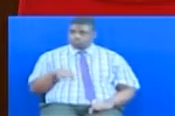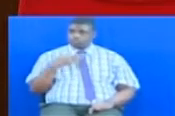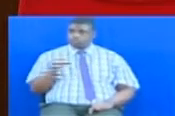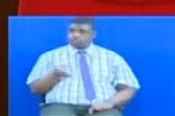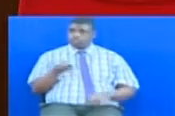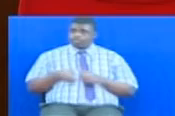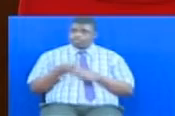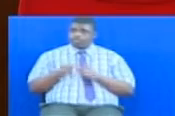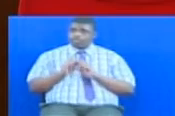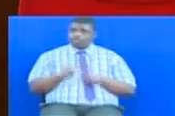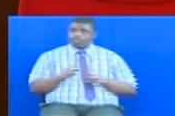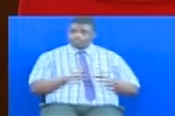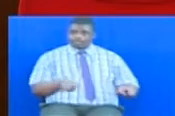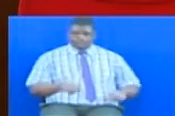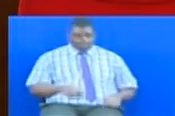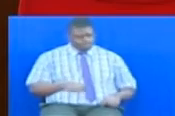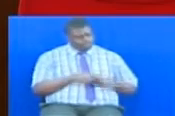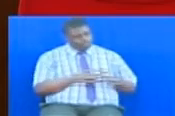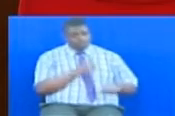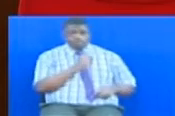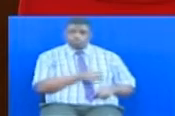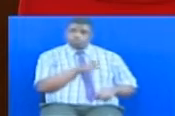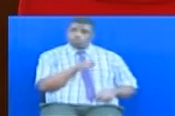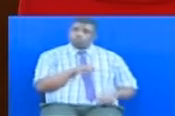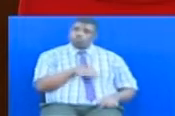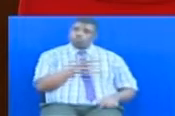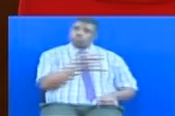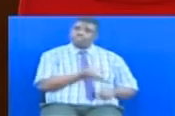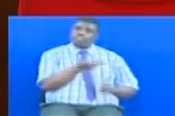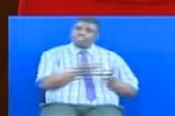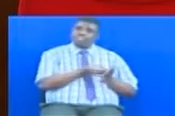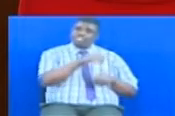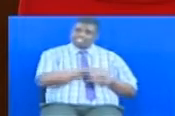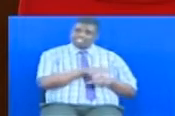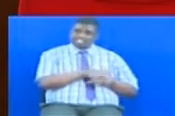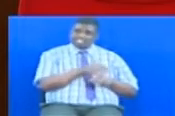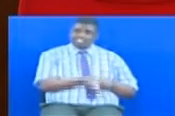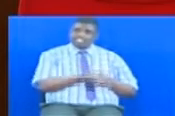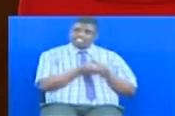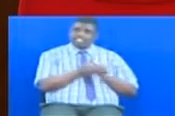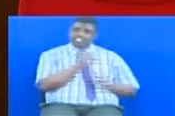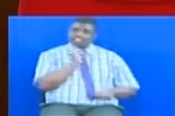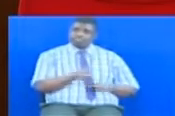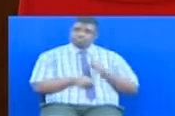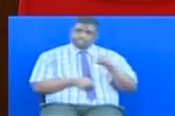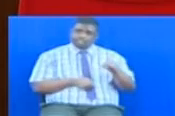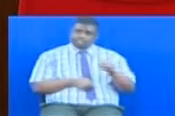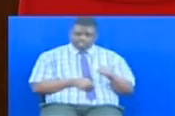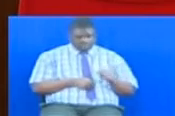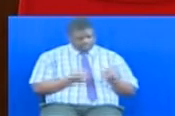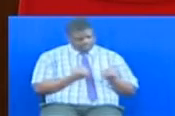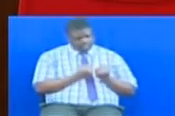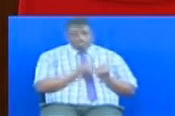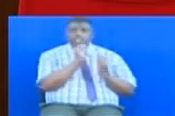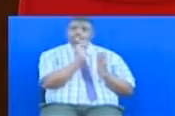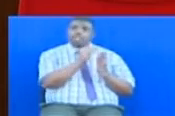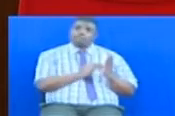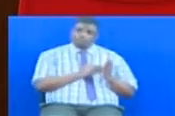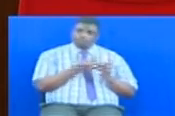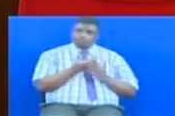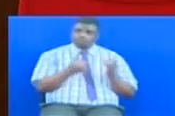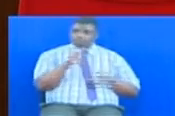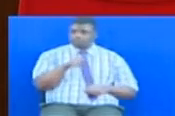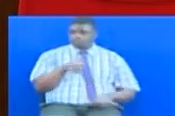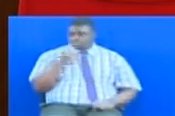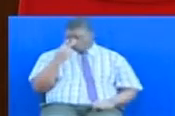miradi mbalimbali. Iko miradi ambayo wananchi wamejitolea ni fedha nyingi sana mheshimiwa naibu spika, tukiweza kuzitengenezea hesabu, kwa sababu wananchi